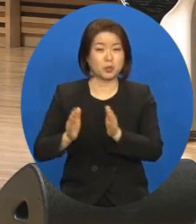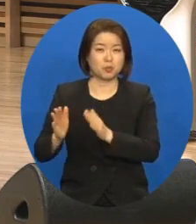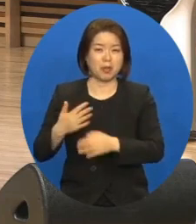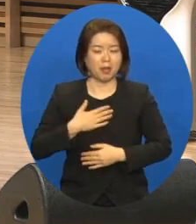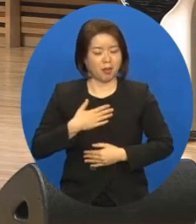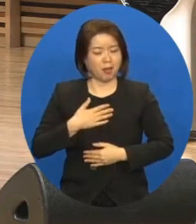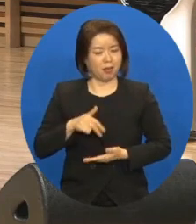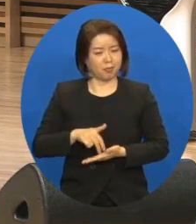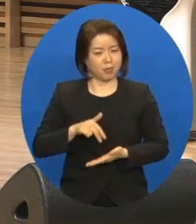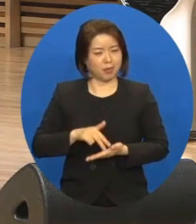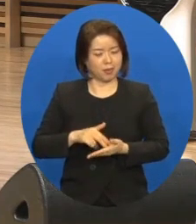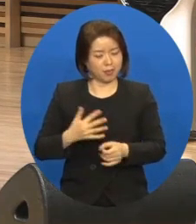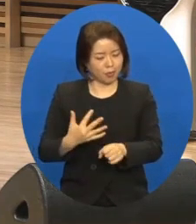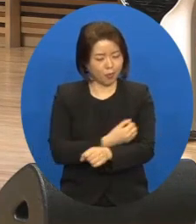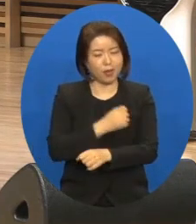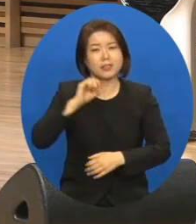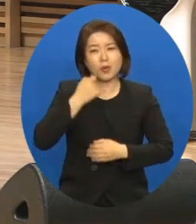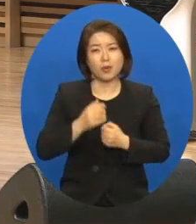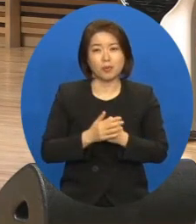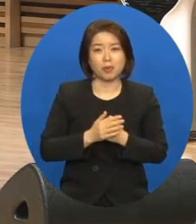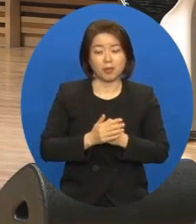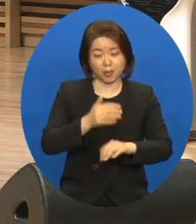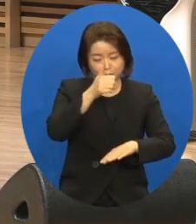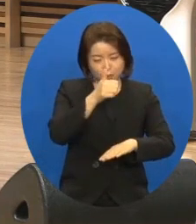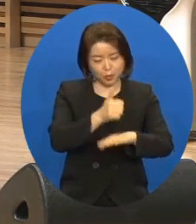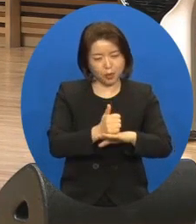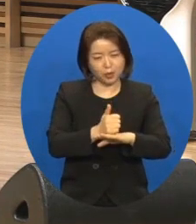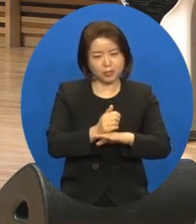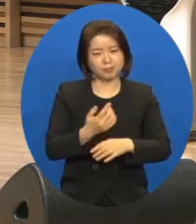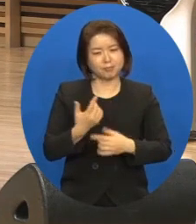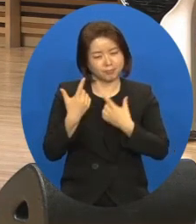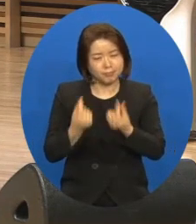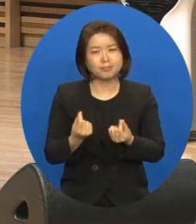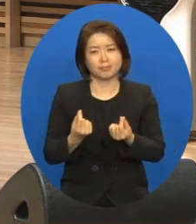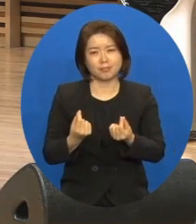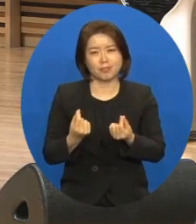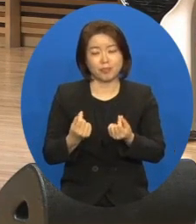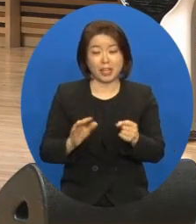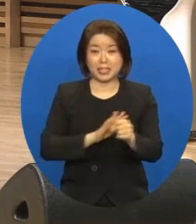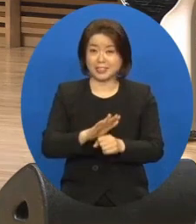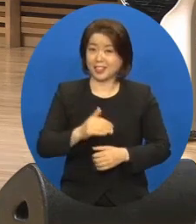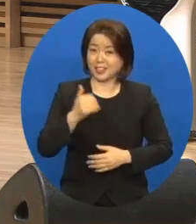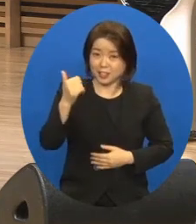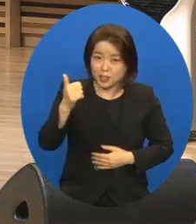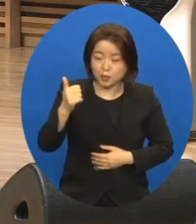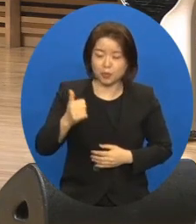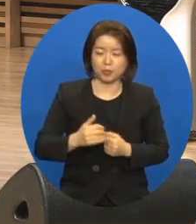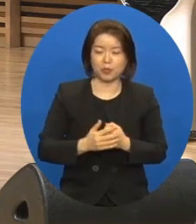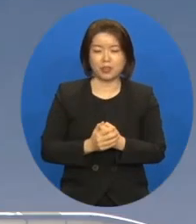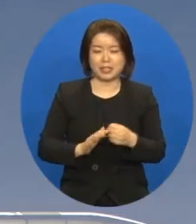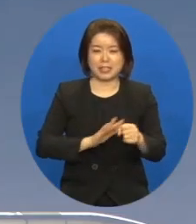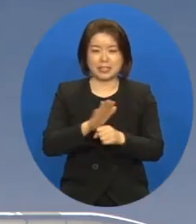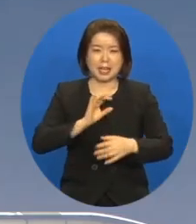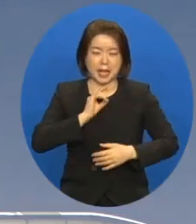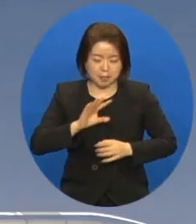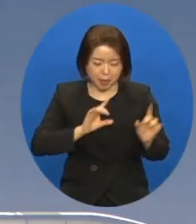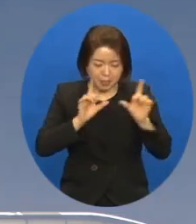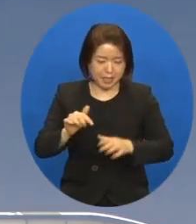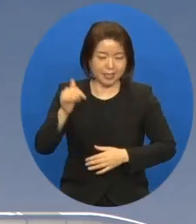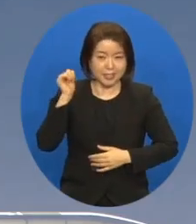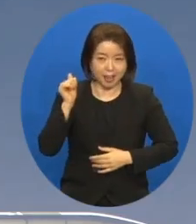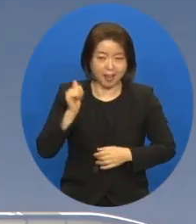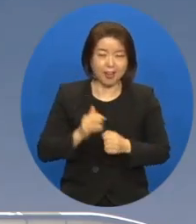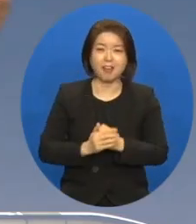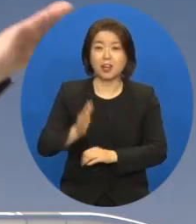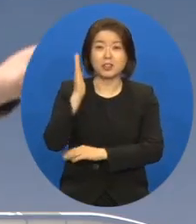힘들었습니다. 왜냐하면 결론이 너무 뻔합니다. 사랑이 제일이다. 사랑만 하며 살자. 뭐 설교 안